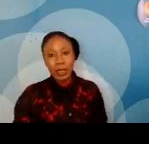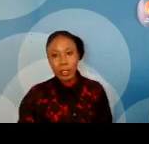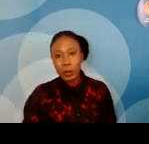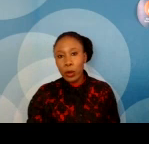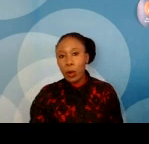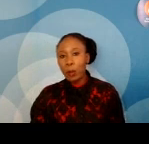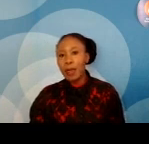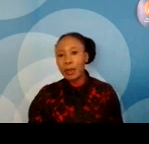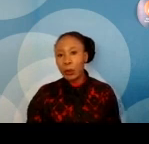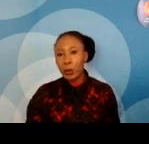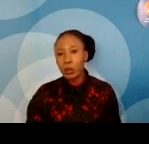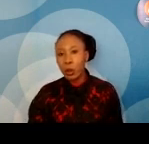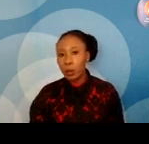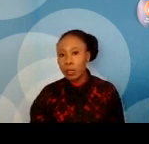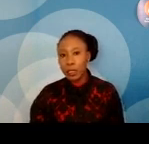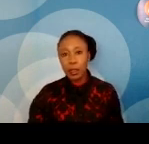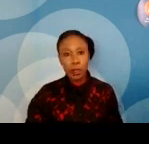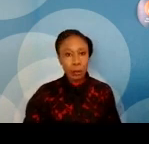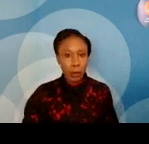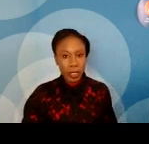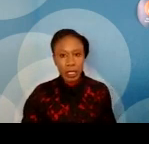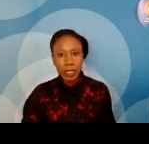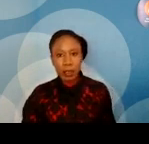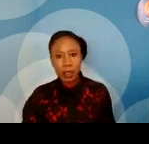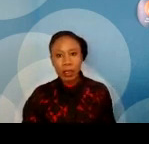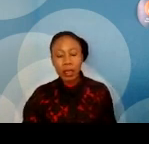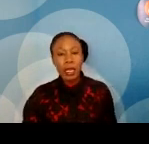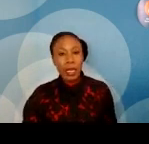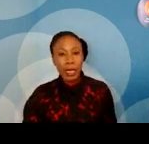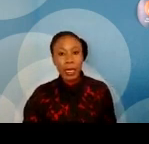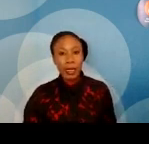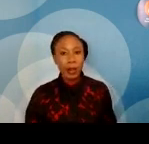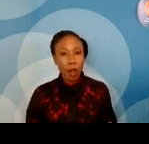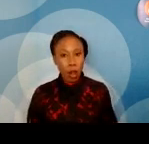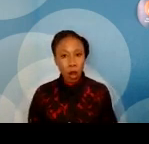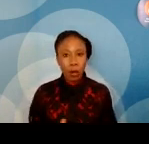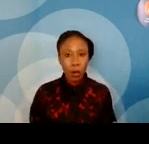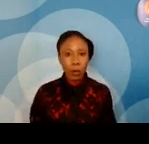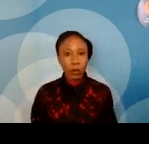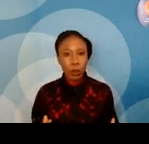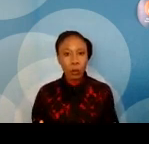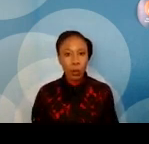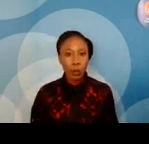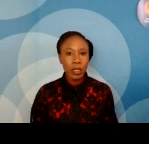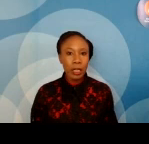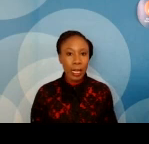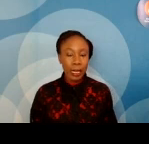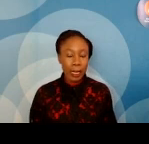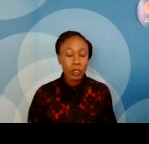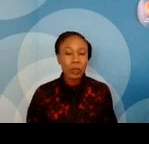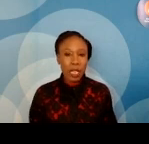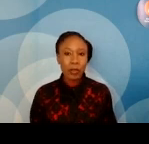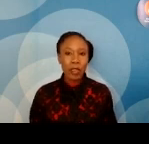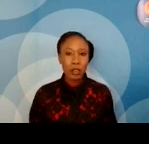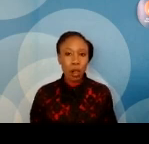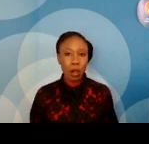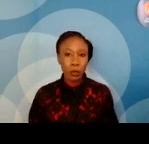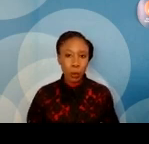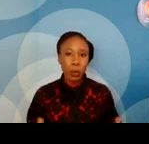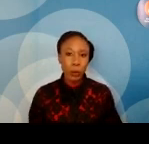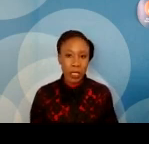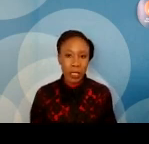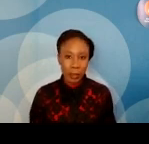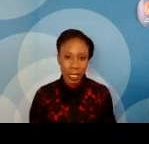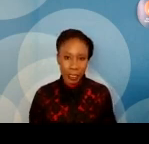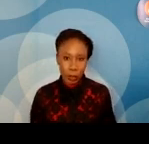Framförallt så handlar det ju om människor som tillhör minoriteter eller har någon typ av eller som träffas